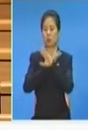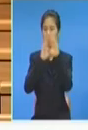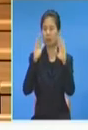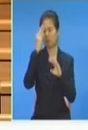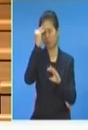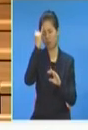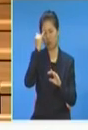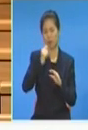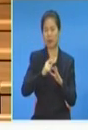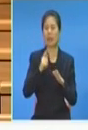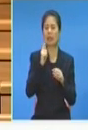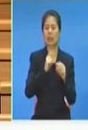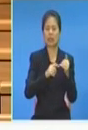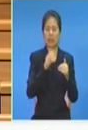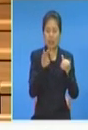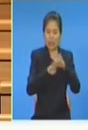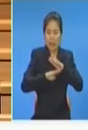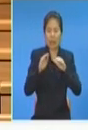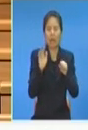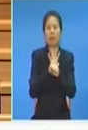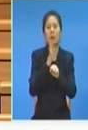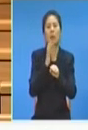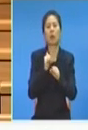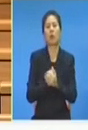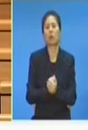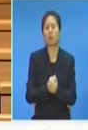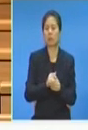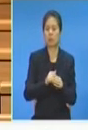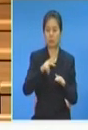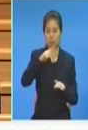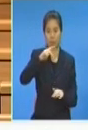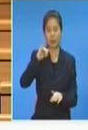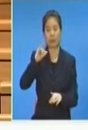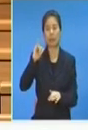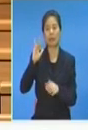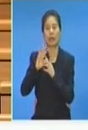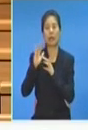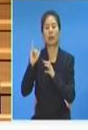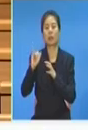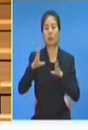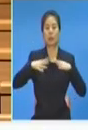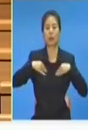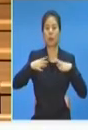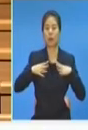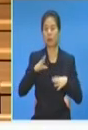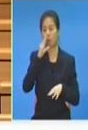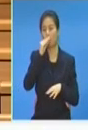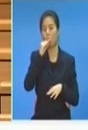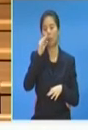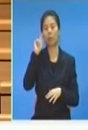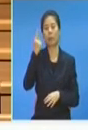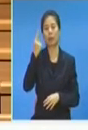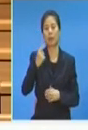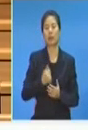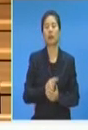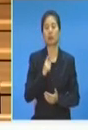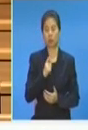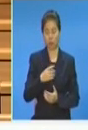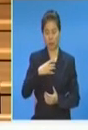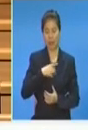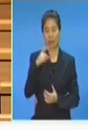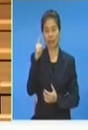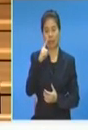พยานไม่ไปศาลพยานไปแล้วกลับคำพยานเบลอพยานไม่ยืนยันเราต้องเอาหลักฐานด้านนิติวิทย